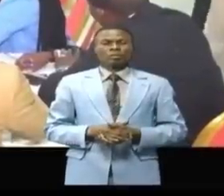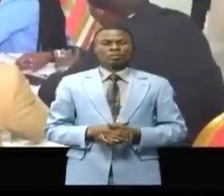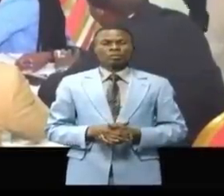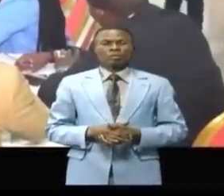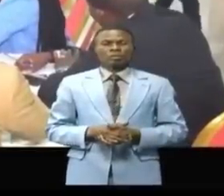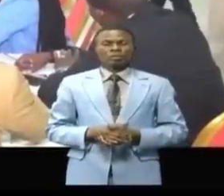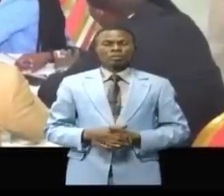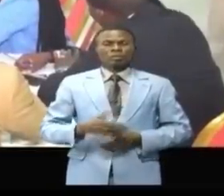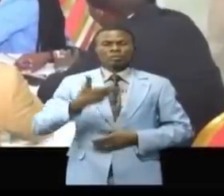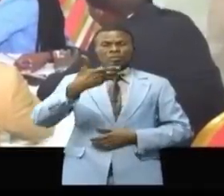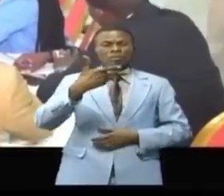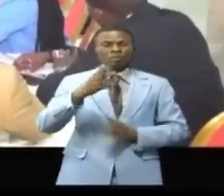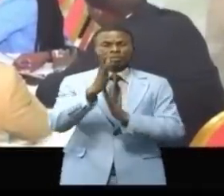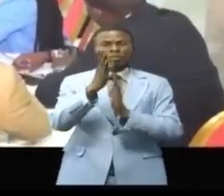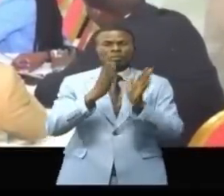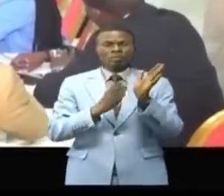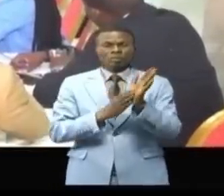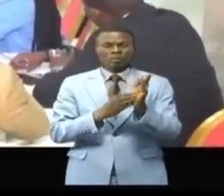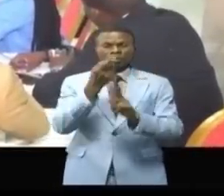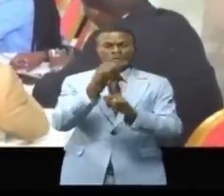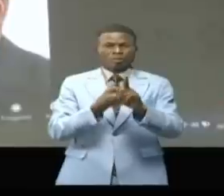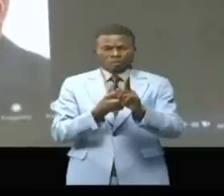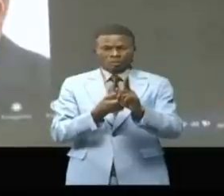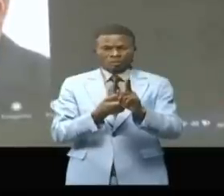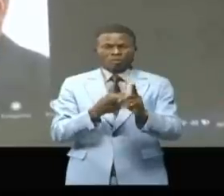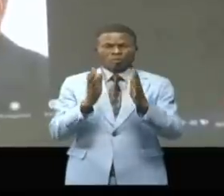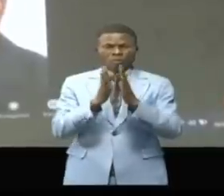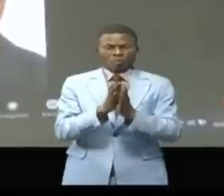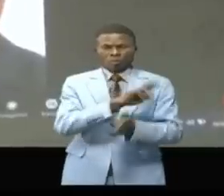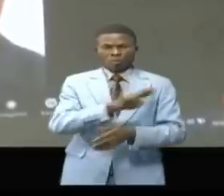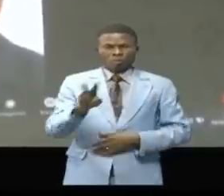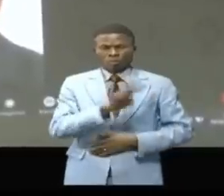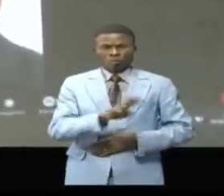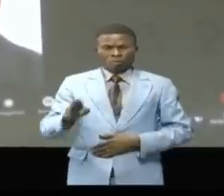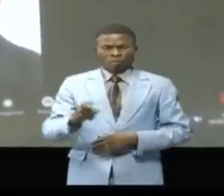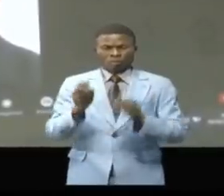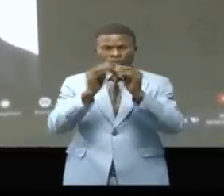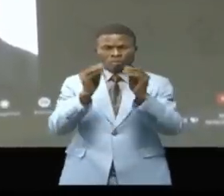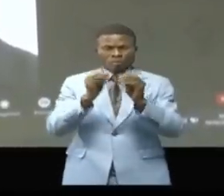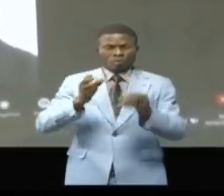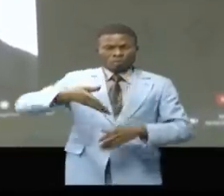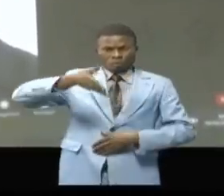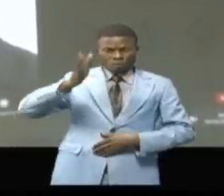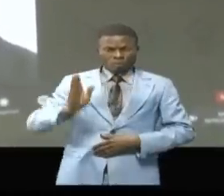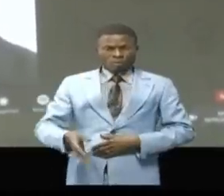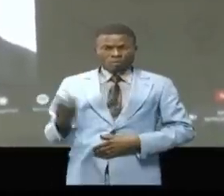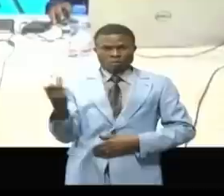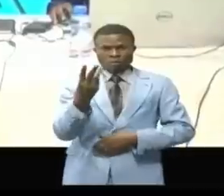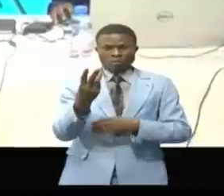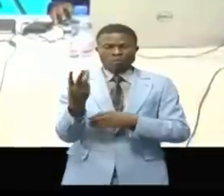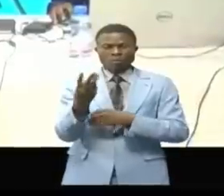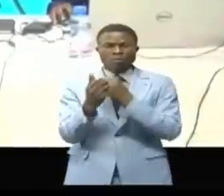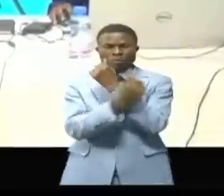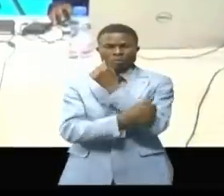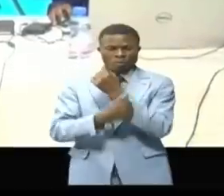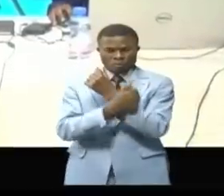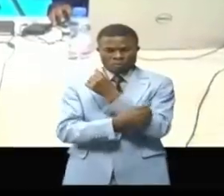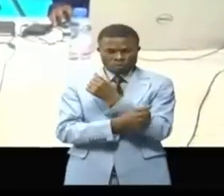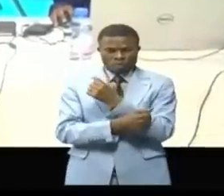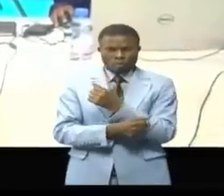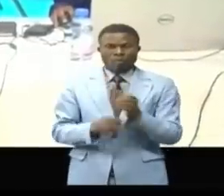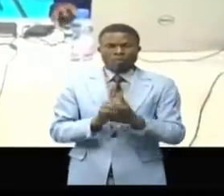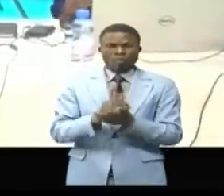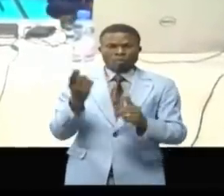Ouverte mercredi 19 octobre 2022, la réunion virtuelle en ligne des experts techniques des trois pays membres du corridor de Lobito,